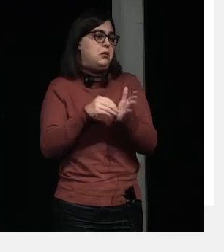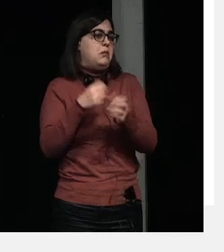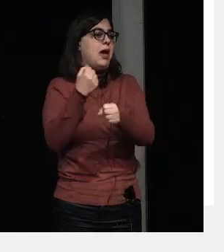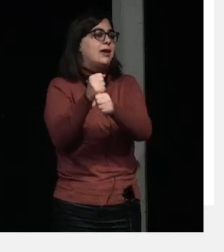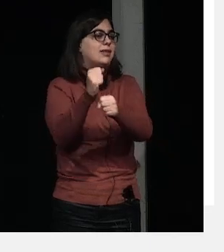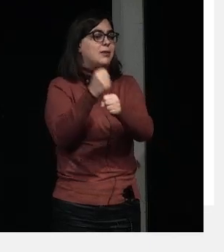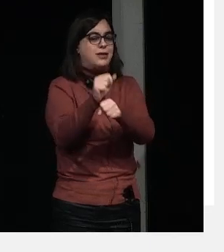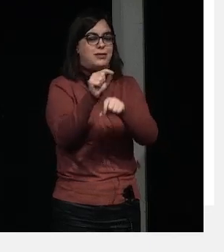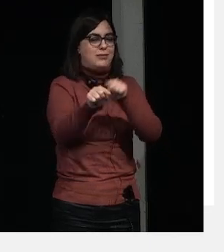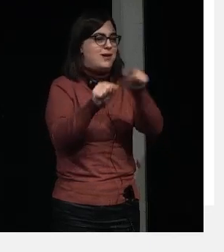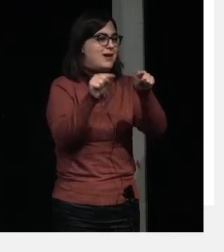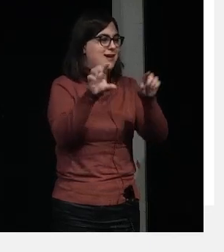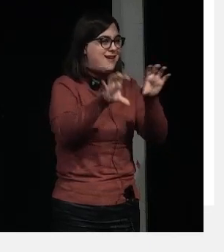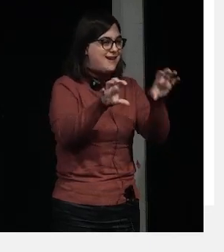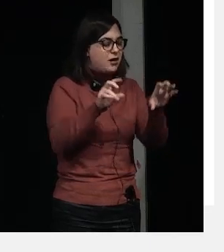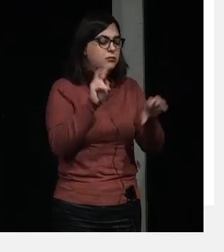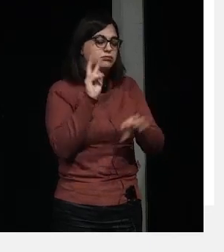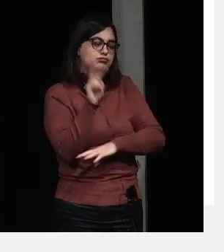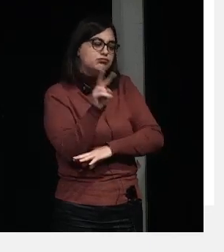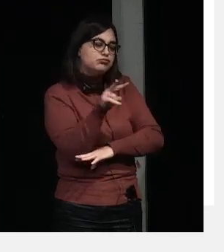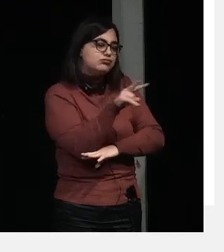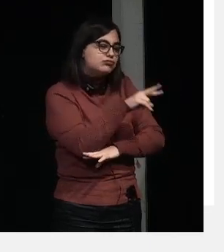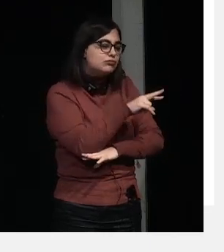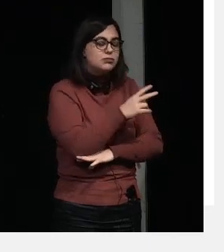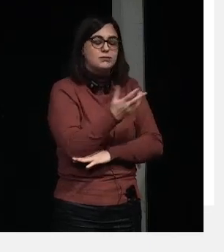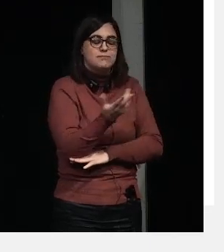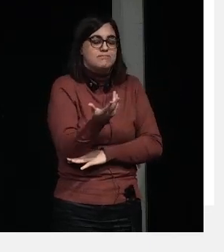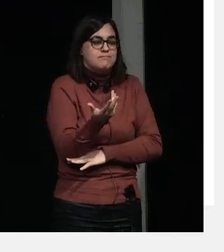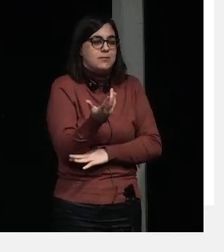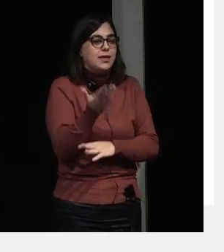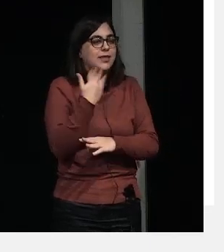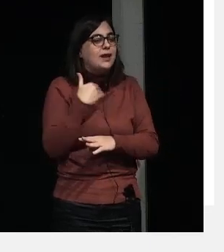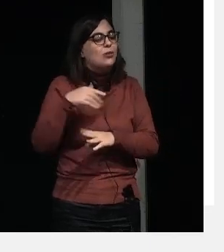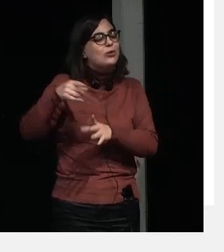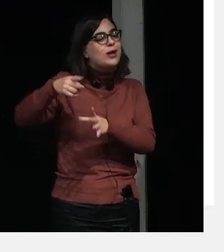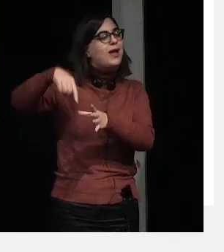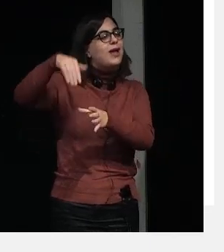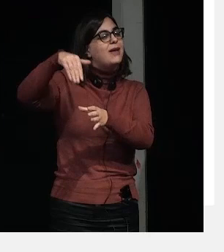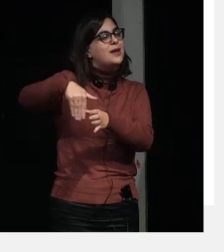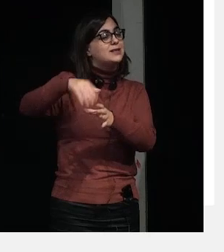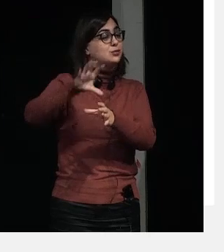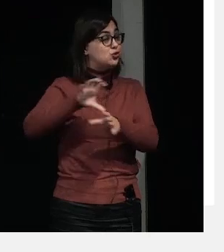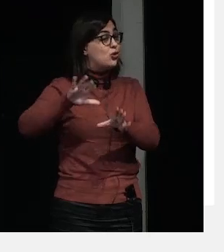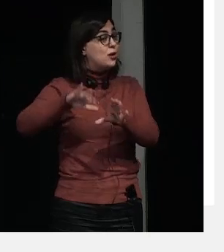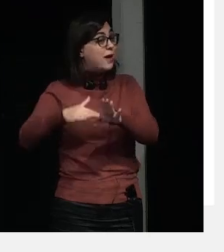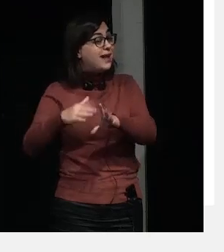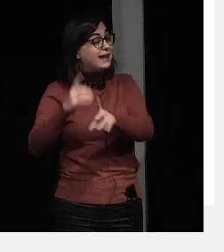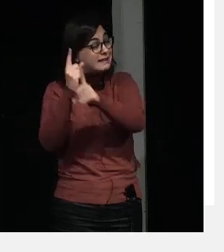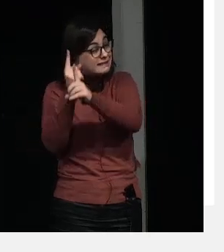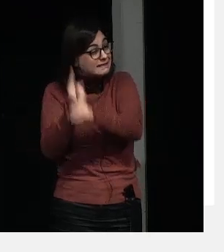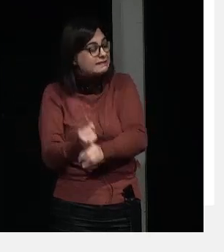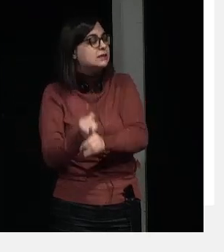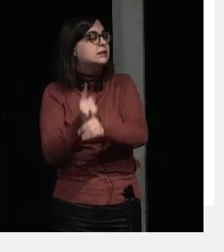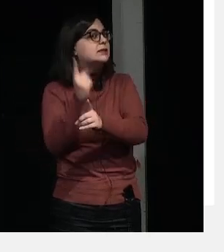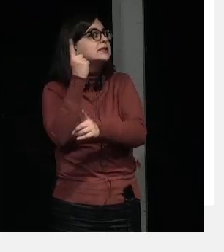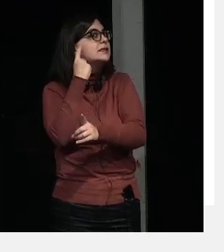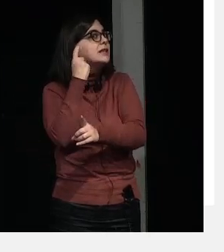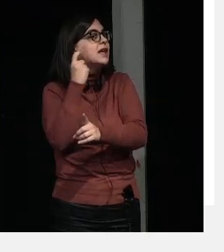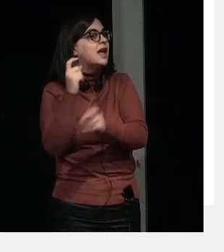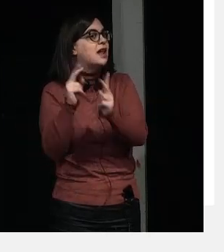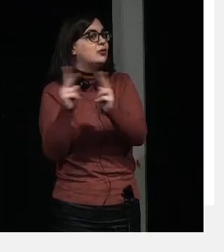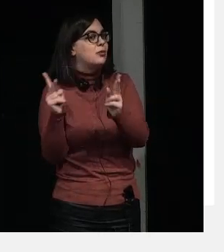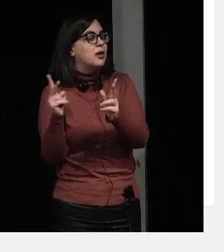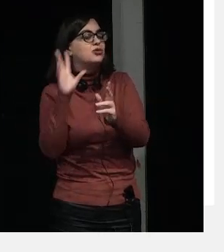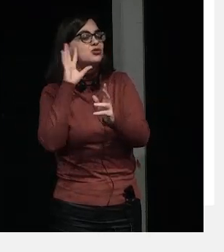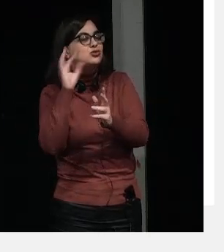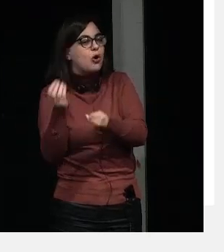έχουμε ένα προσωπικό το οποίο είναι εξειδικευμένο έτσι ώστε να μου χαρίσει μια πιο ευχάριστη ξενάγηση